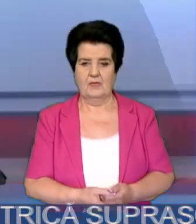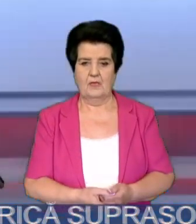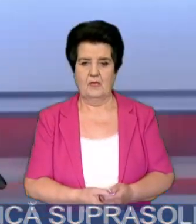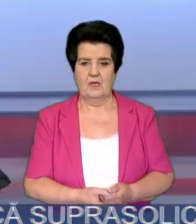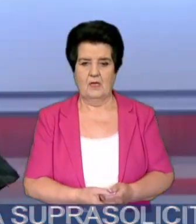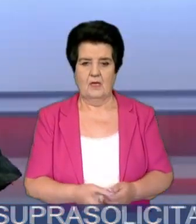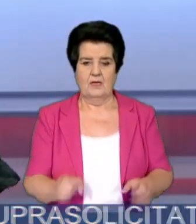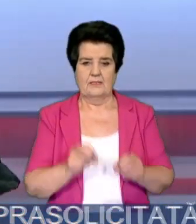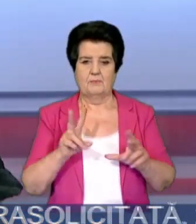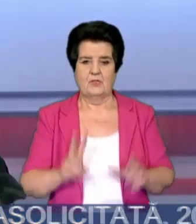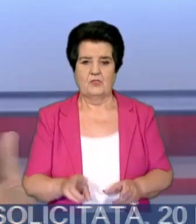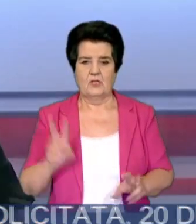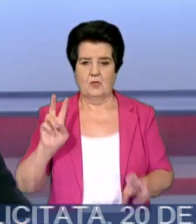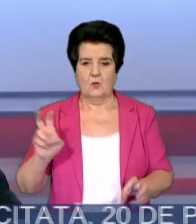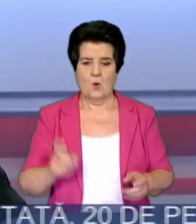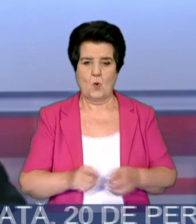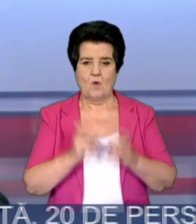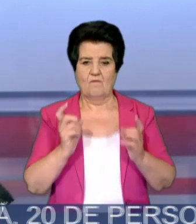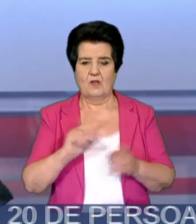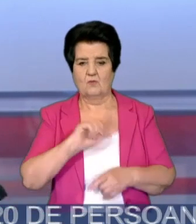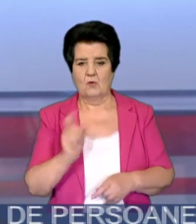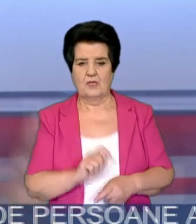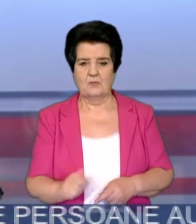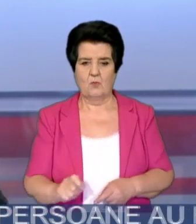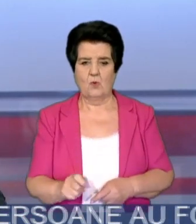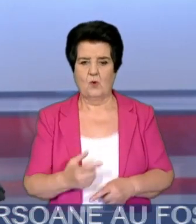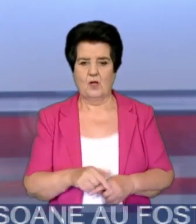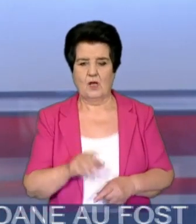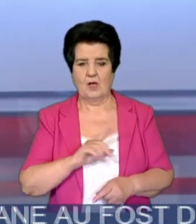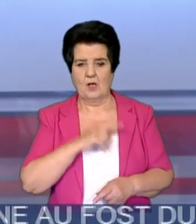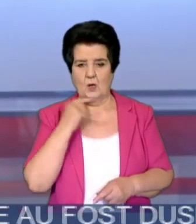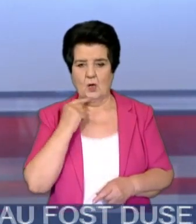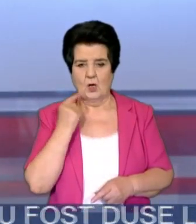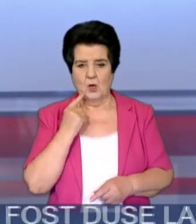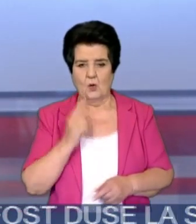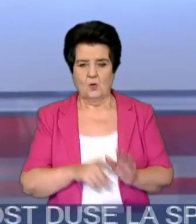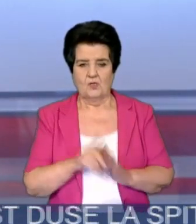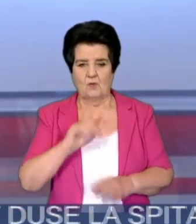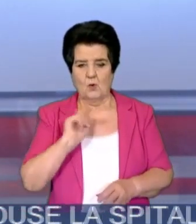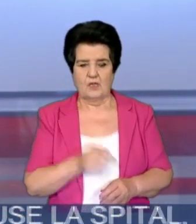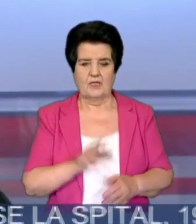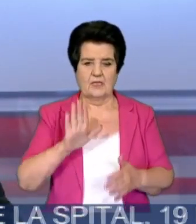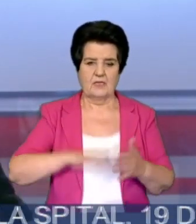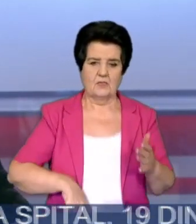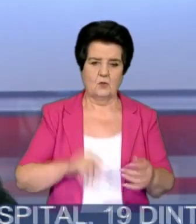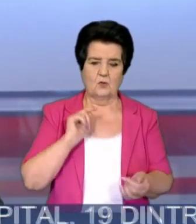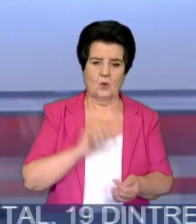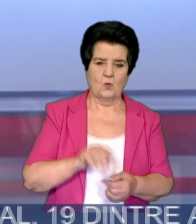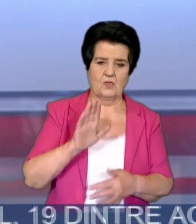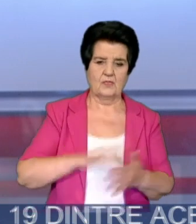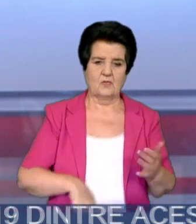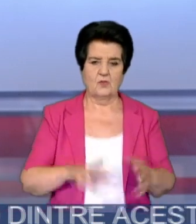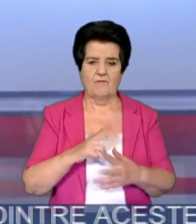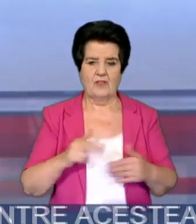în special în contextul conflictului sau războiului pe care Rusia l-a declanșat în Ucraina, sancțiunilor impuse, contrasancțiunilor impuse